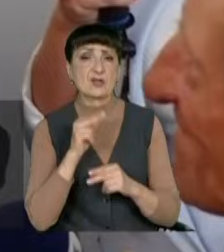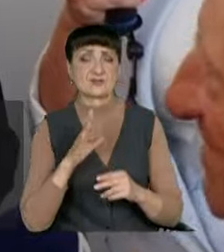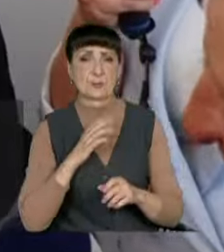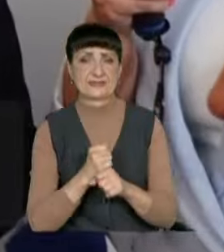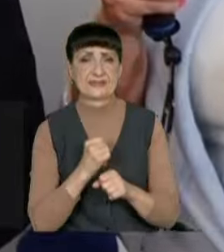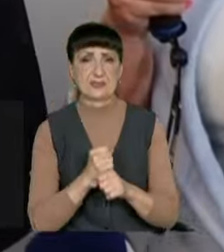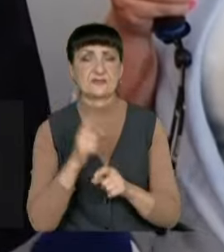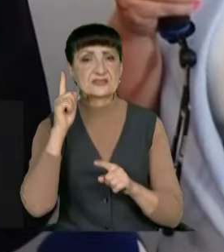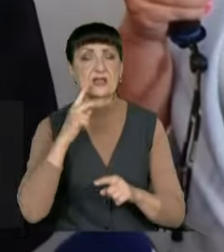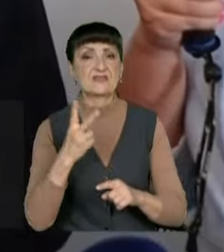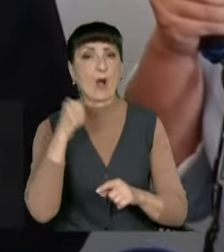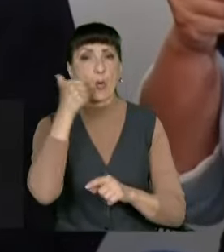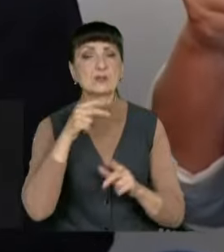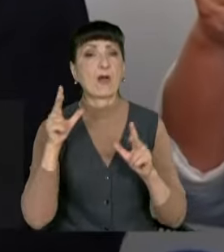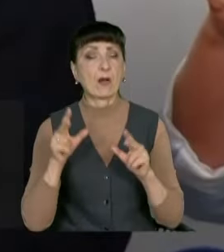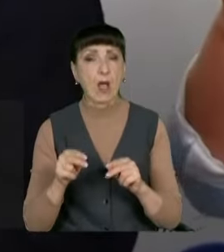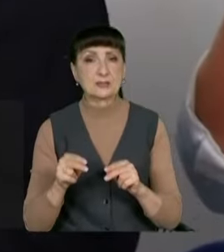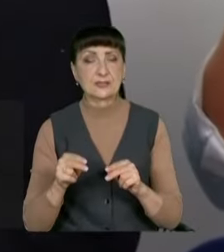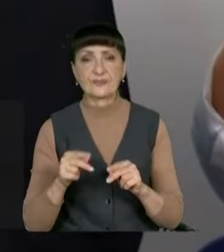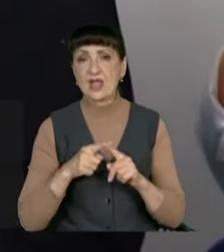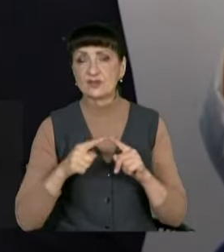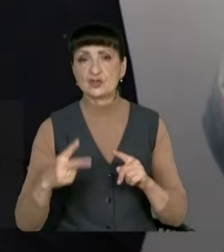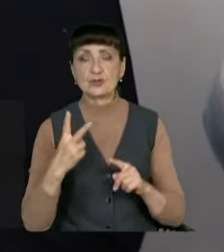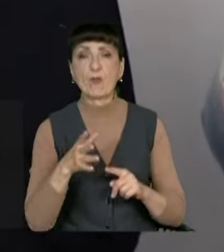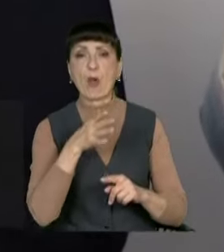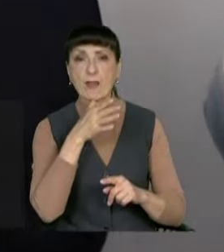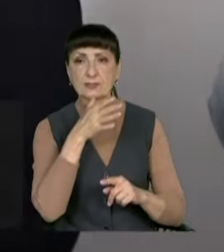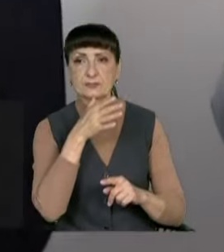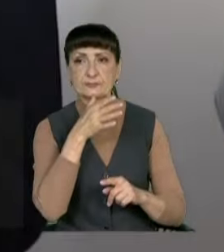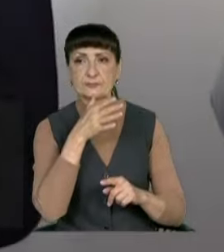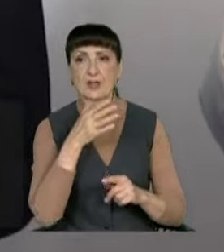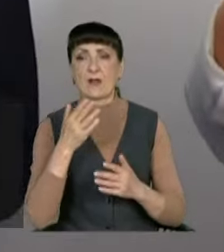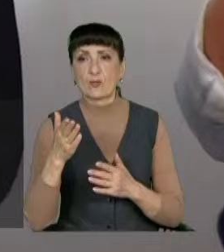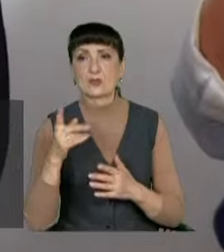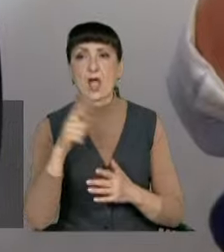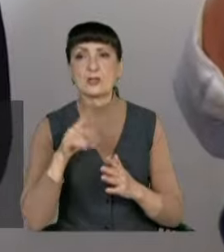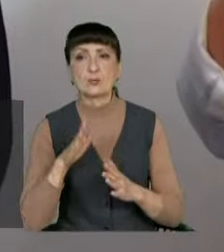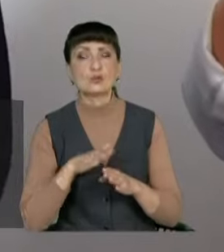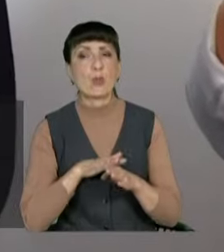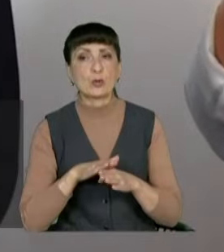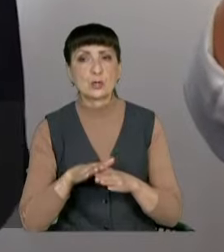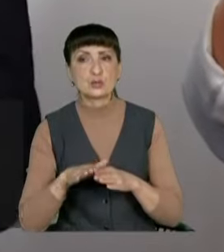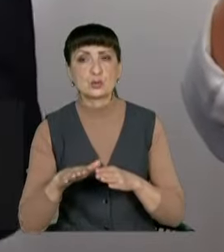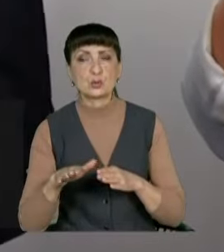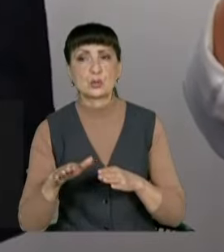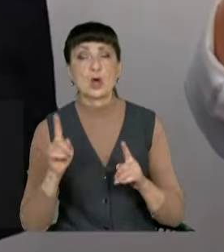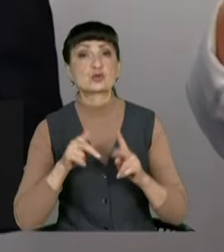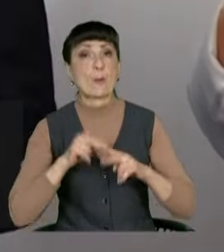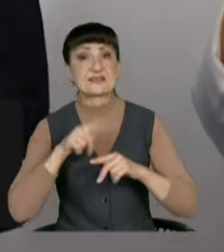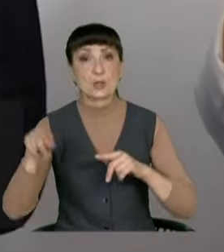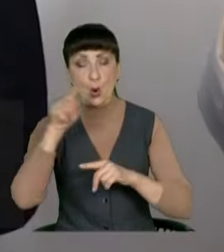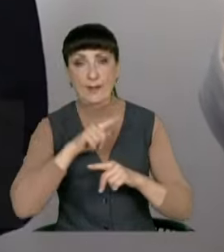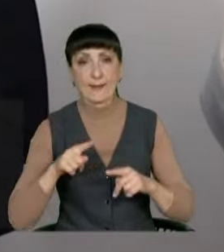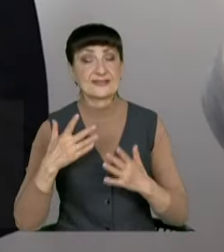выполнялось. Вы знаете, 2 года гарантии. Вот в течение 2 лет, Нурахмет Канадыш, они будут полностью то, что построили.